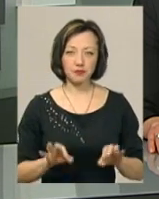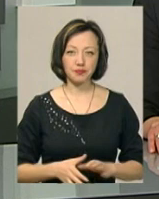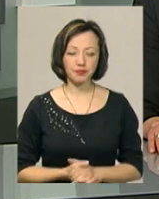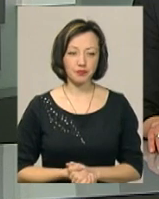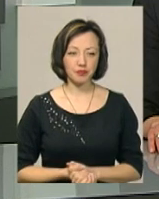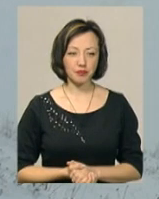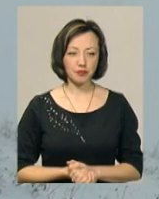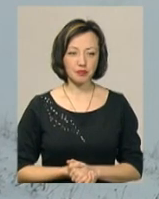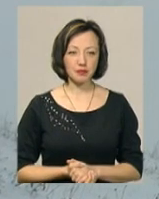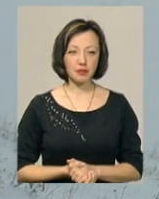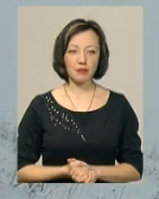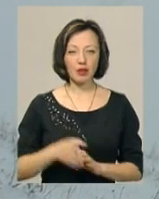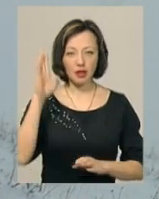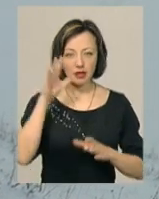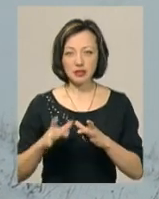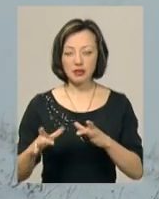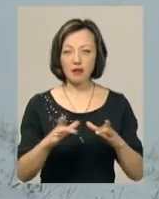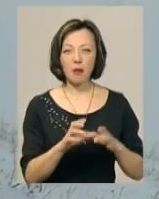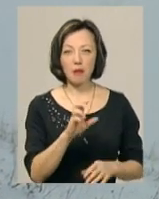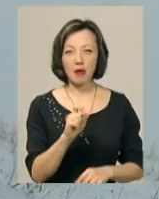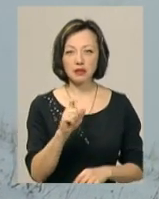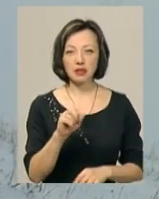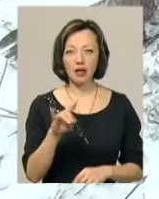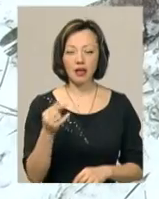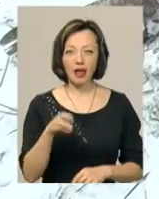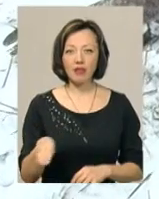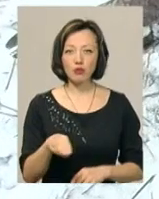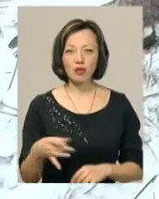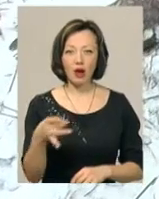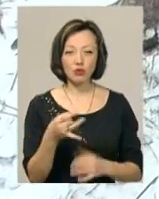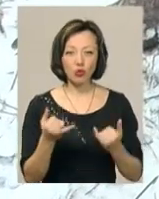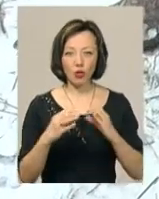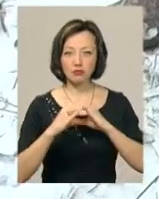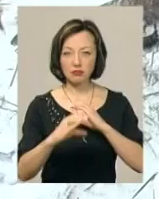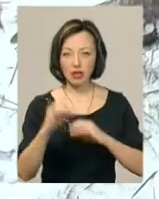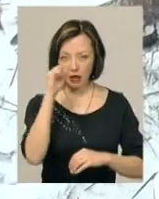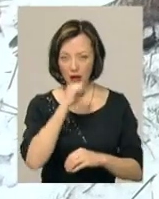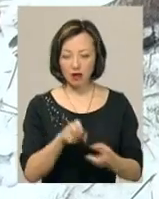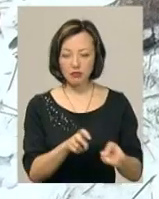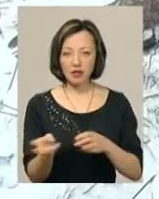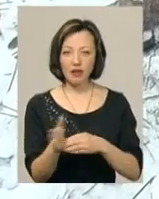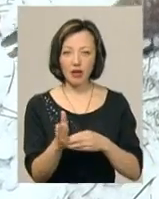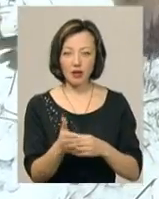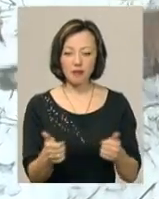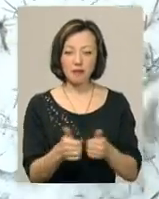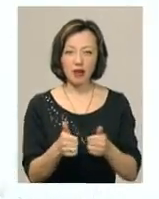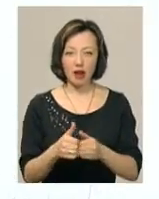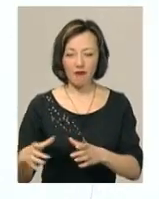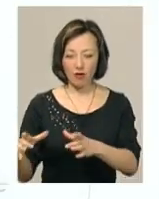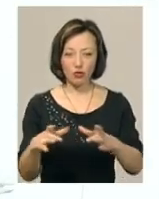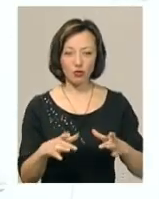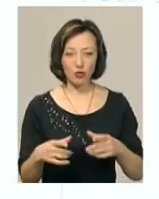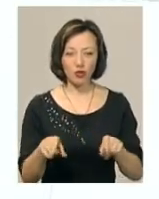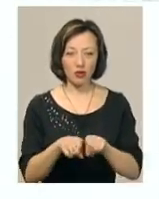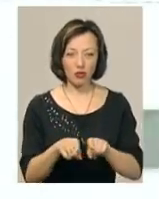більше. Ставок у селищі Базалія Теофіпольського району. Сьогодні він вкритий кригою. Мертва риба досі лежить поблизу водойми. От